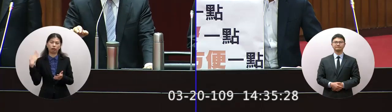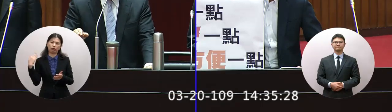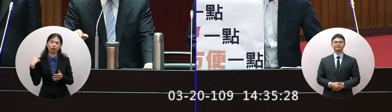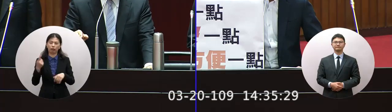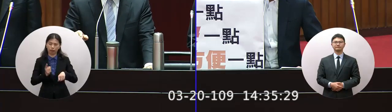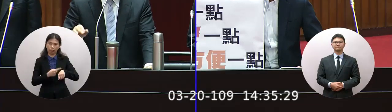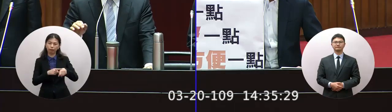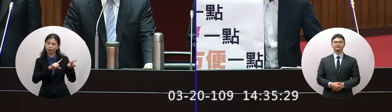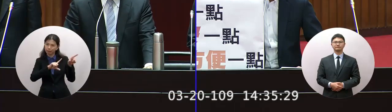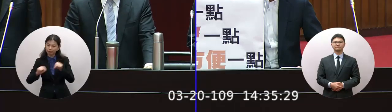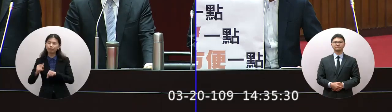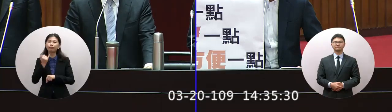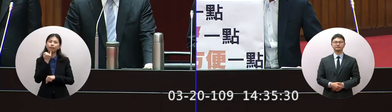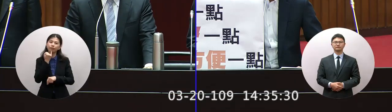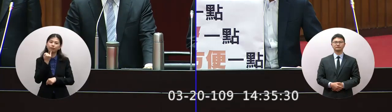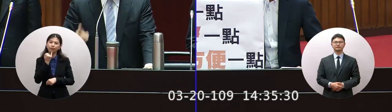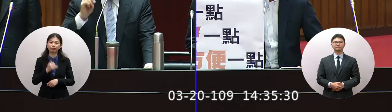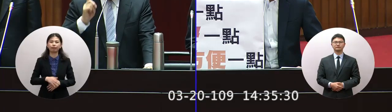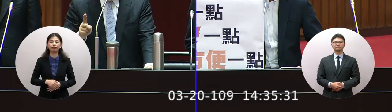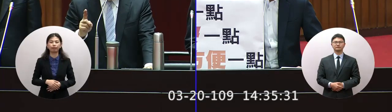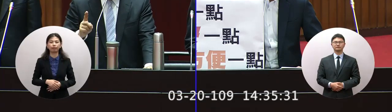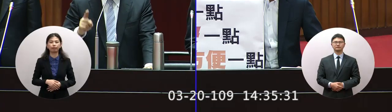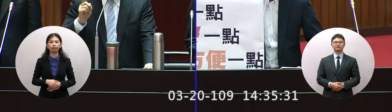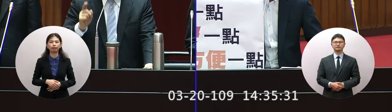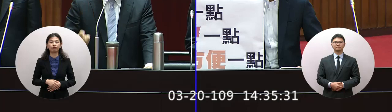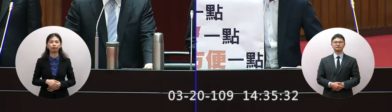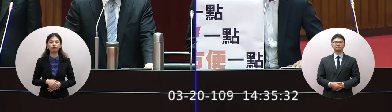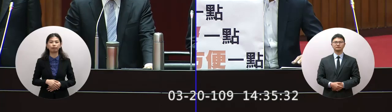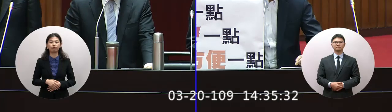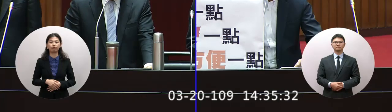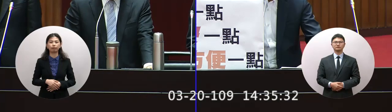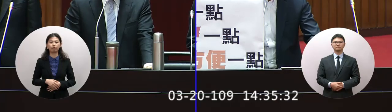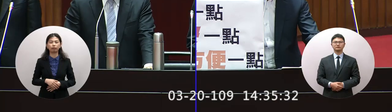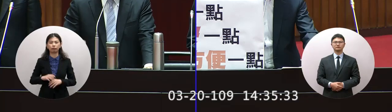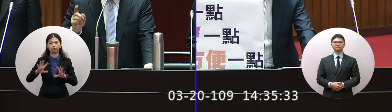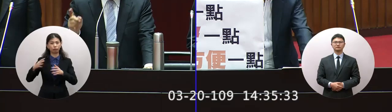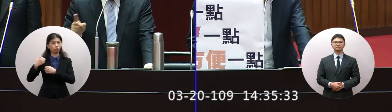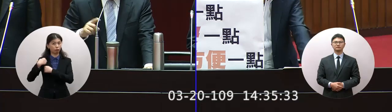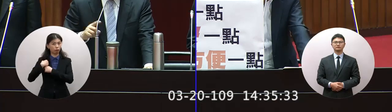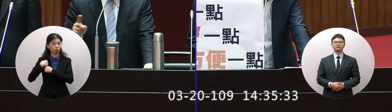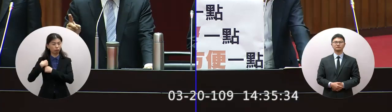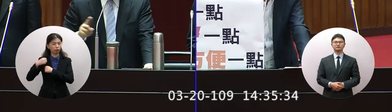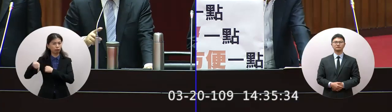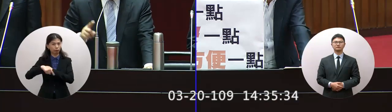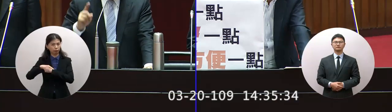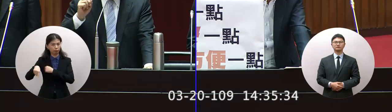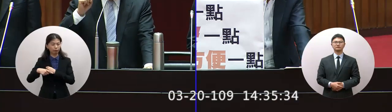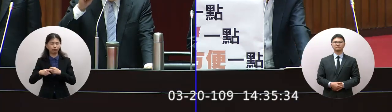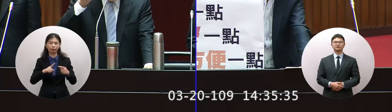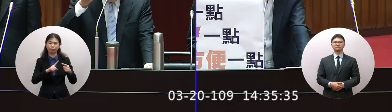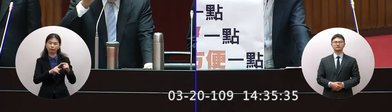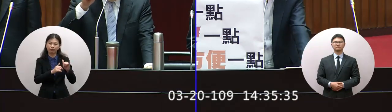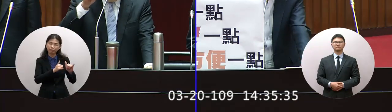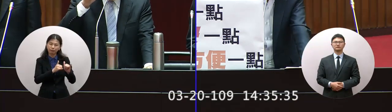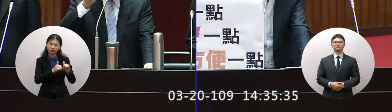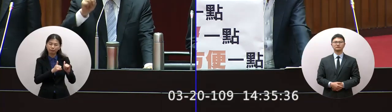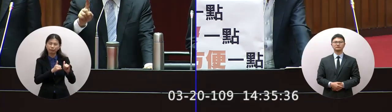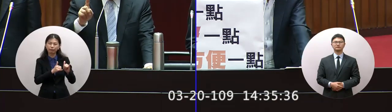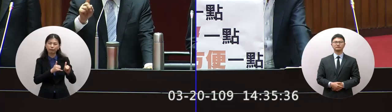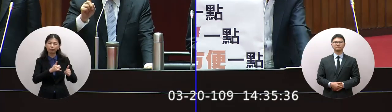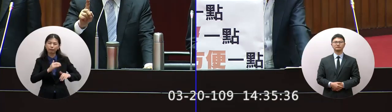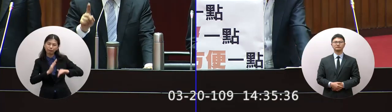作业模式，我们都除了展现国军军爱民民进军的这个做